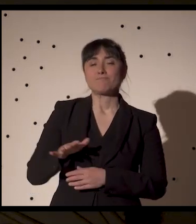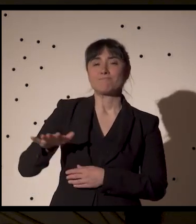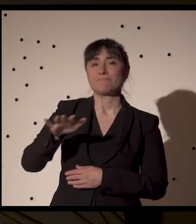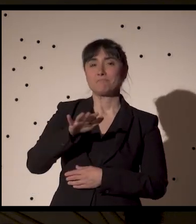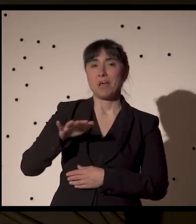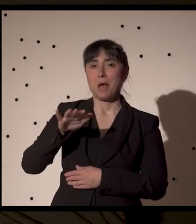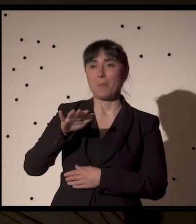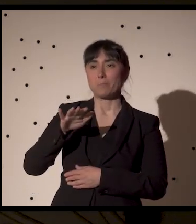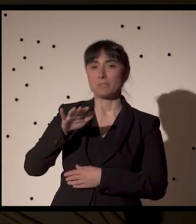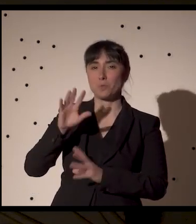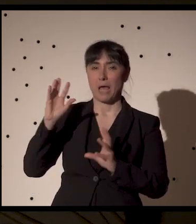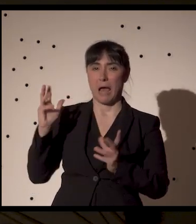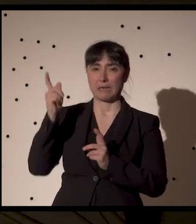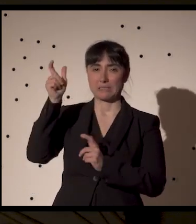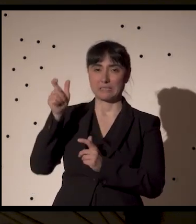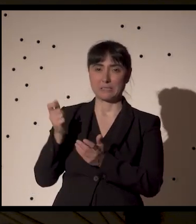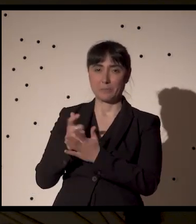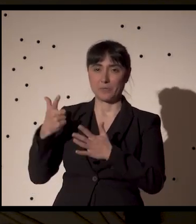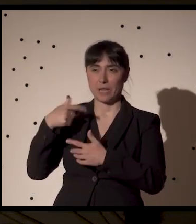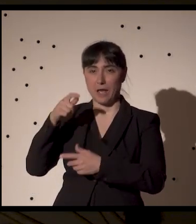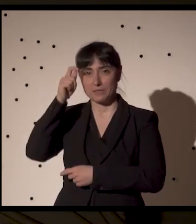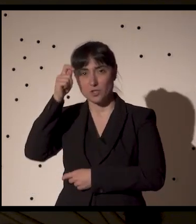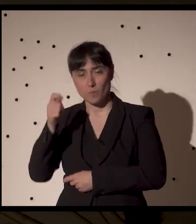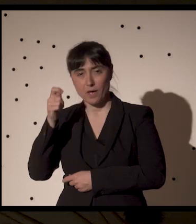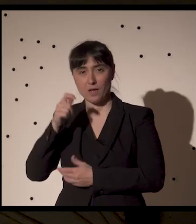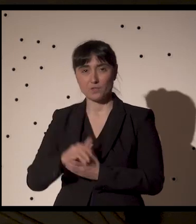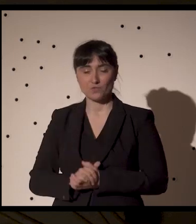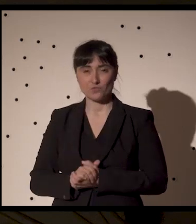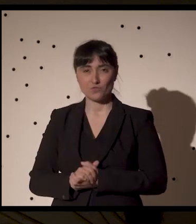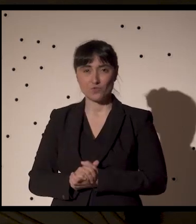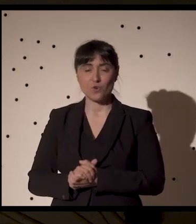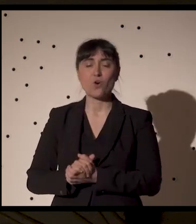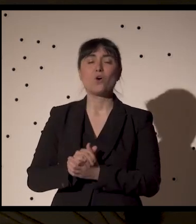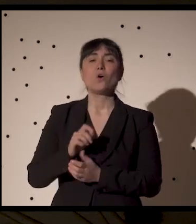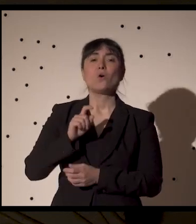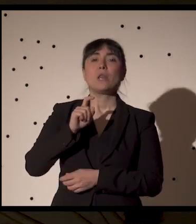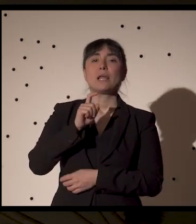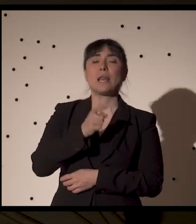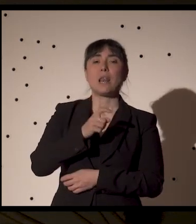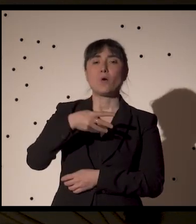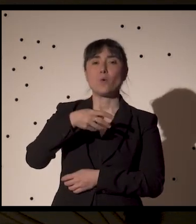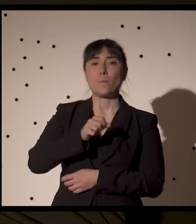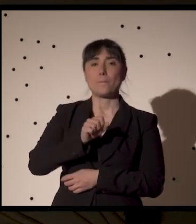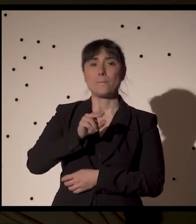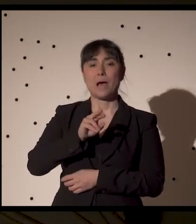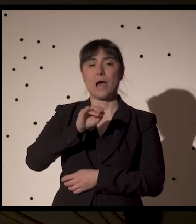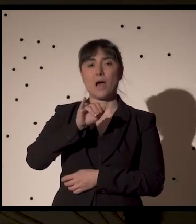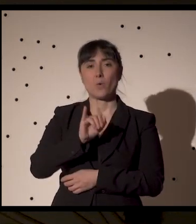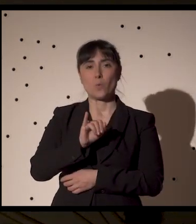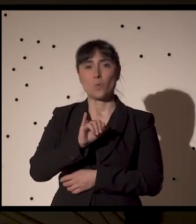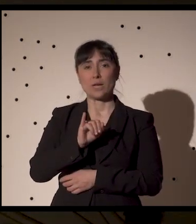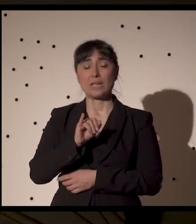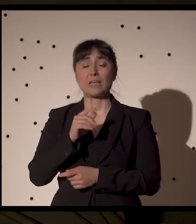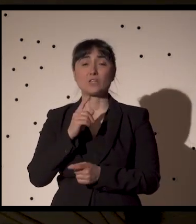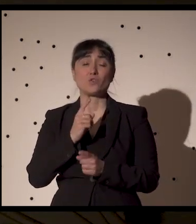scena l'interno Bernard di Glauco Mauri annunciato come congedo dalle